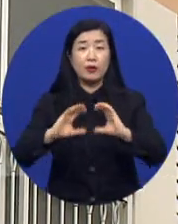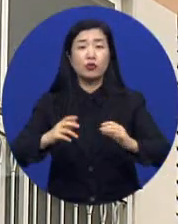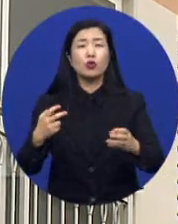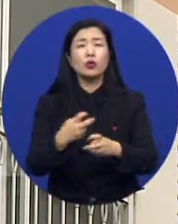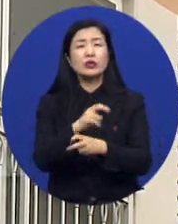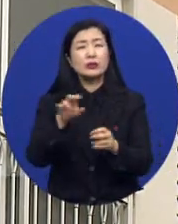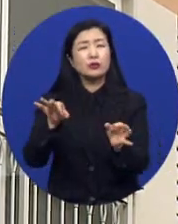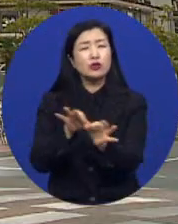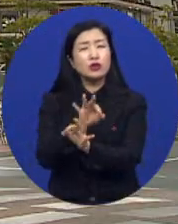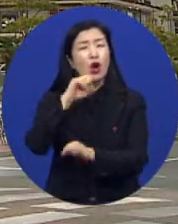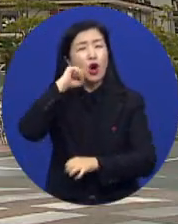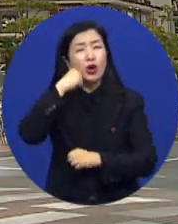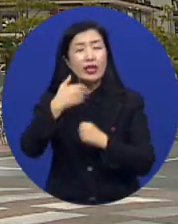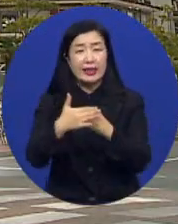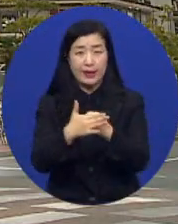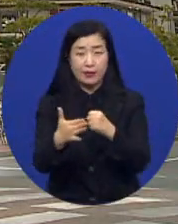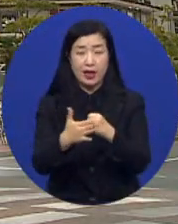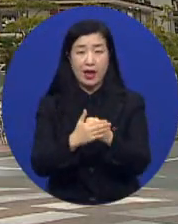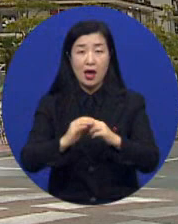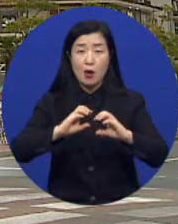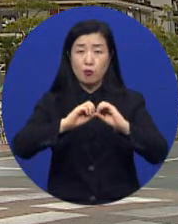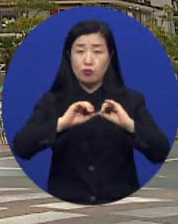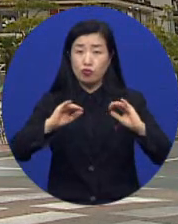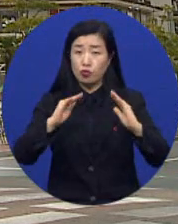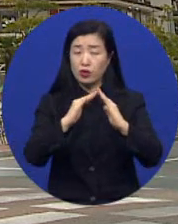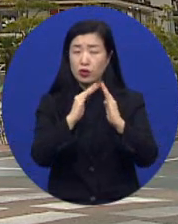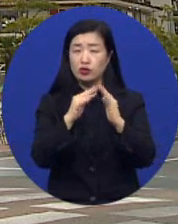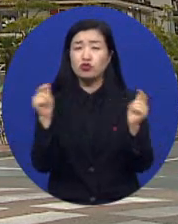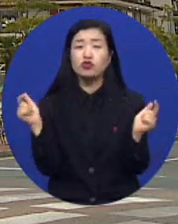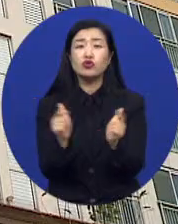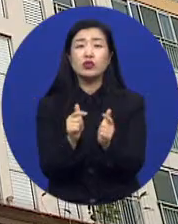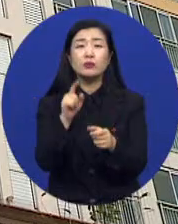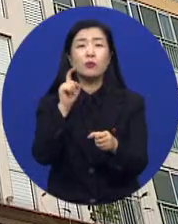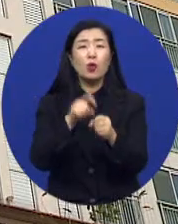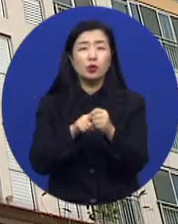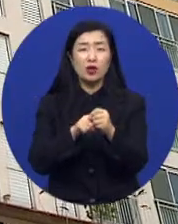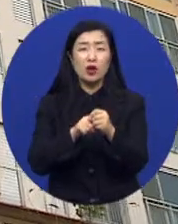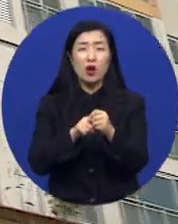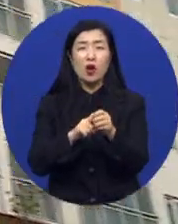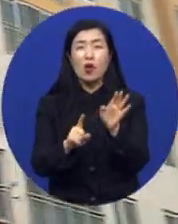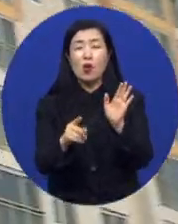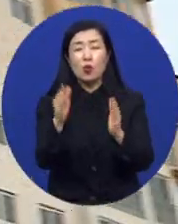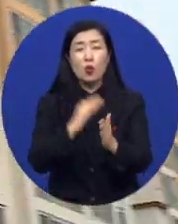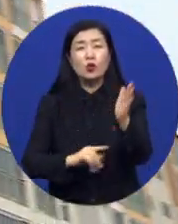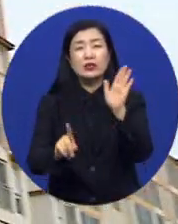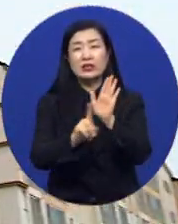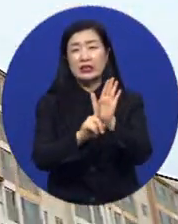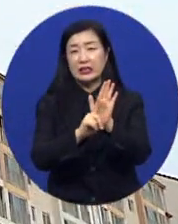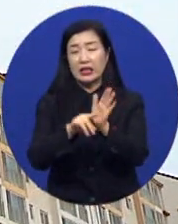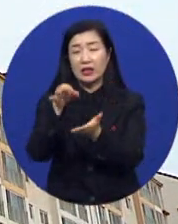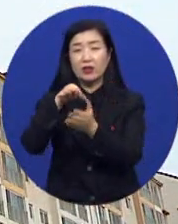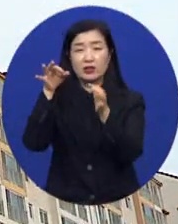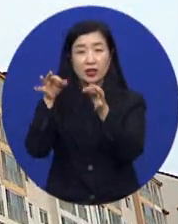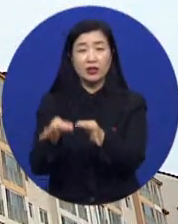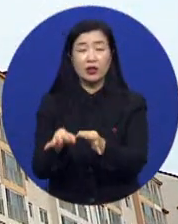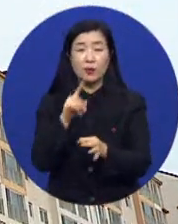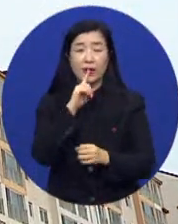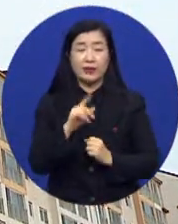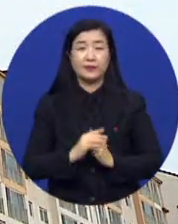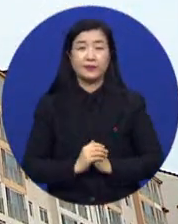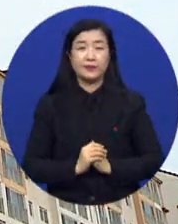어려운 경제 여건을 감안해 부동산 보유세 부담을 줄이기 위해 공시 가격을 낮췄다고 밝혔습니다